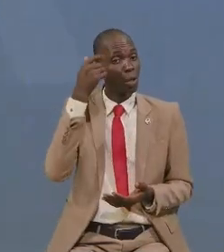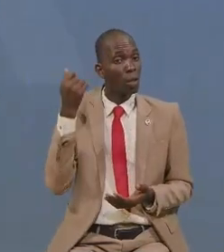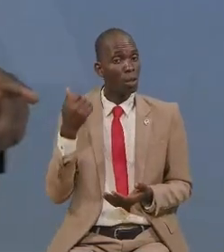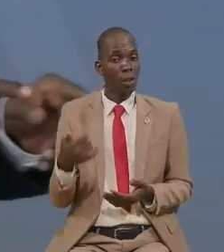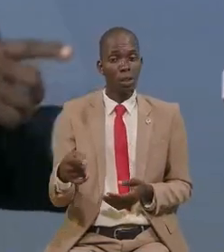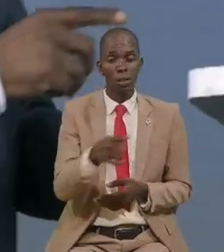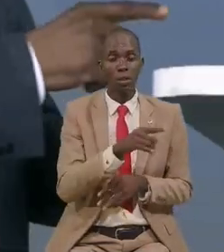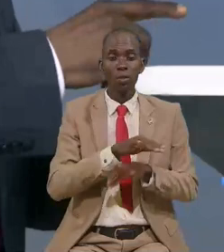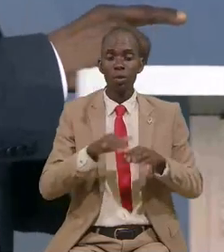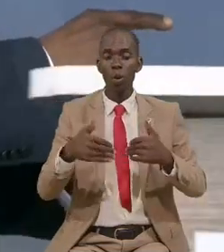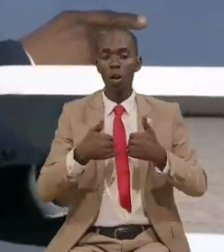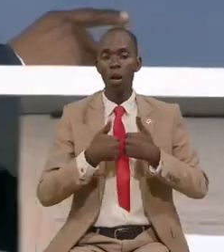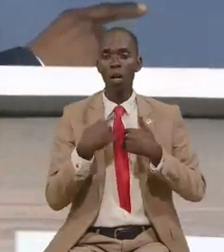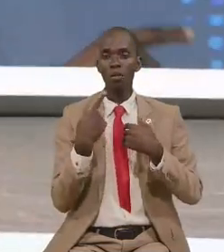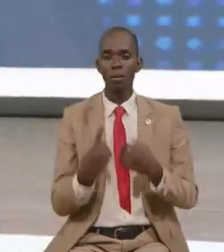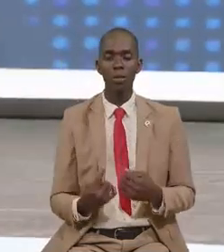Parce qu'ils n'ont pas